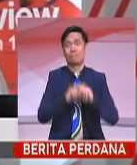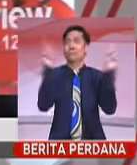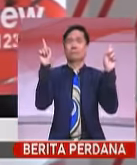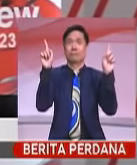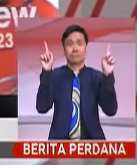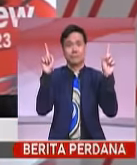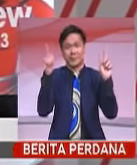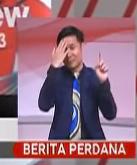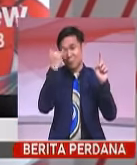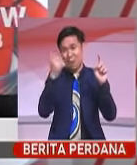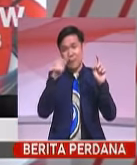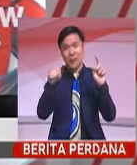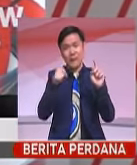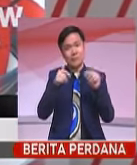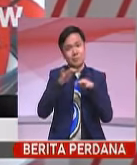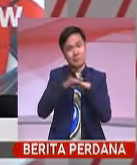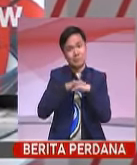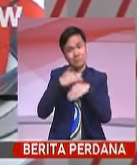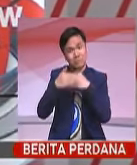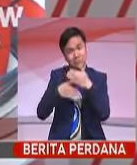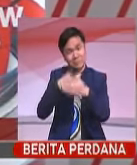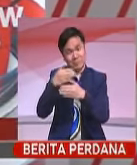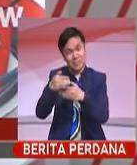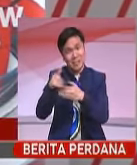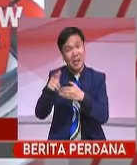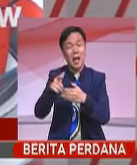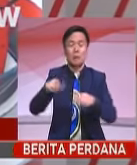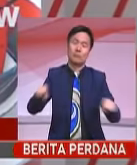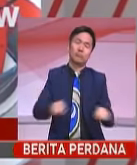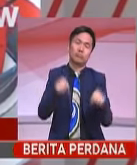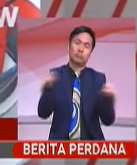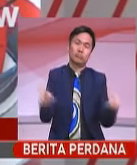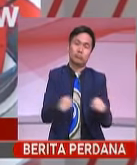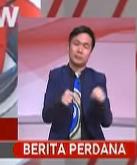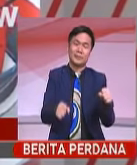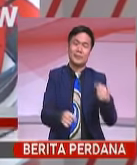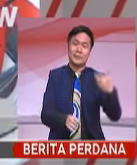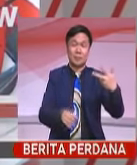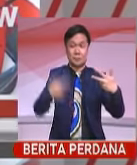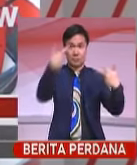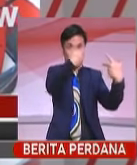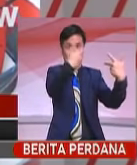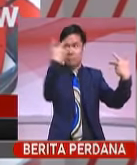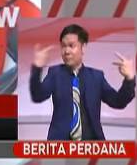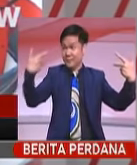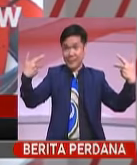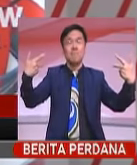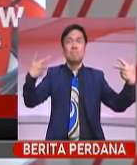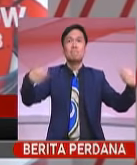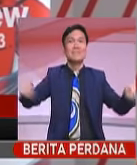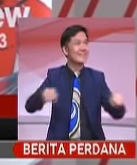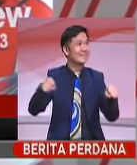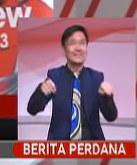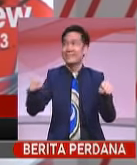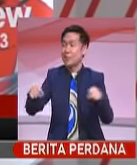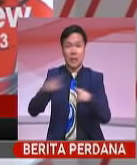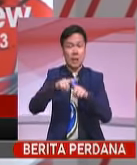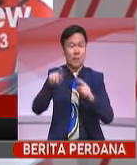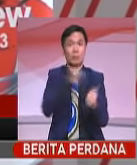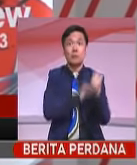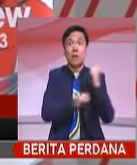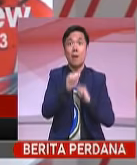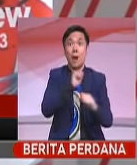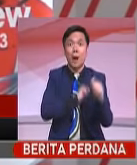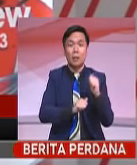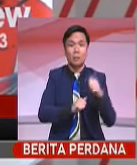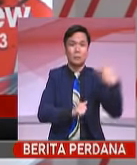dia lebih lambat. Macam kalau program masakan saya pakai 3 atau 4 kamera sekali jalan. Macam kalau drama ni kan,